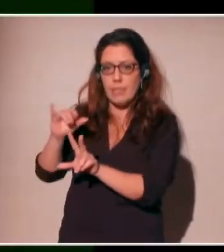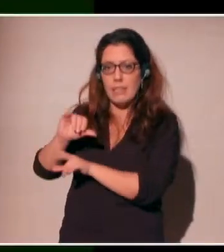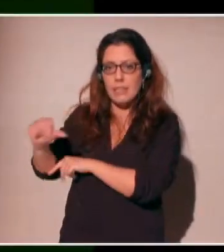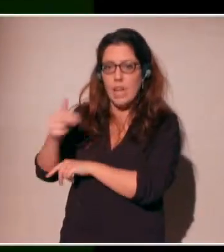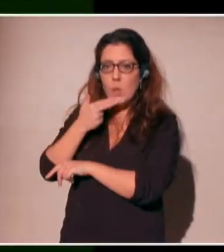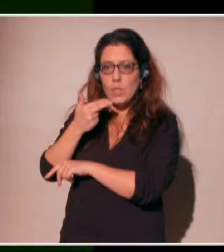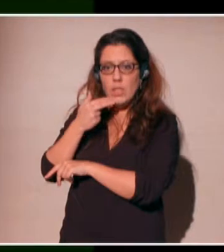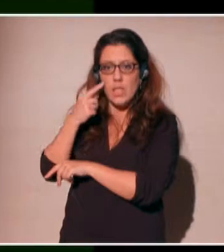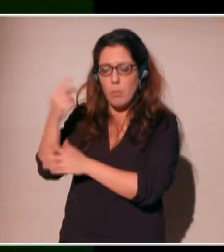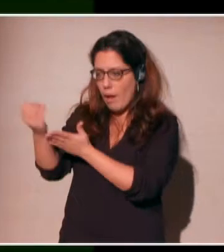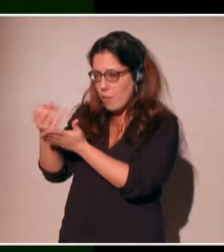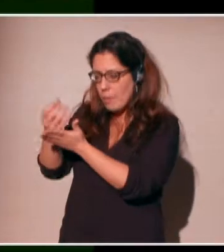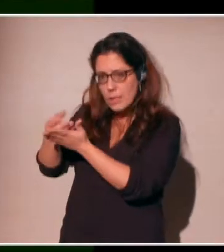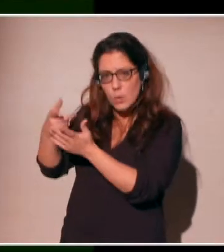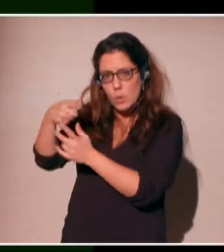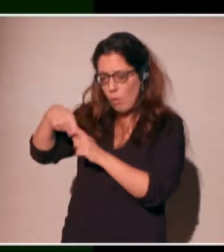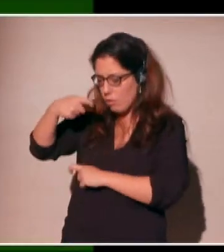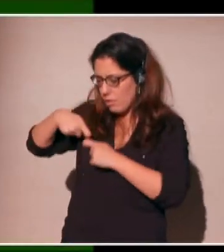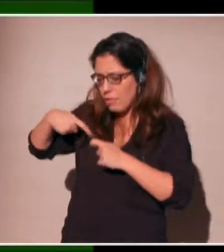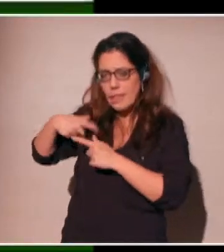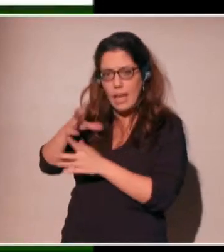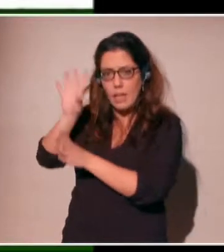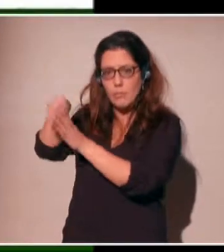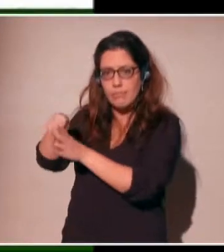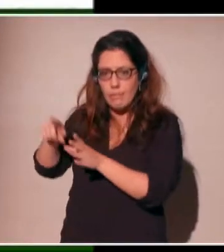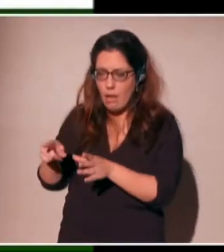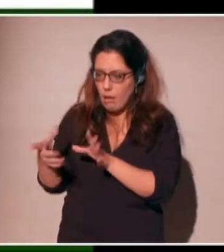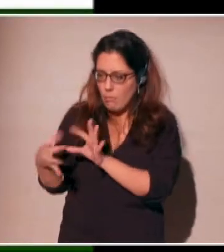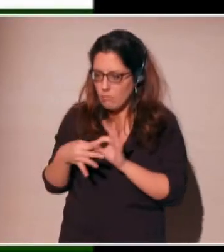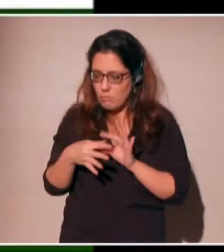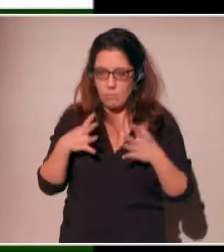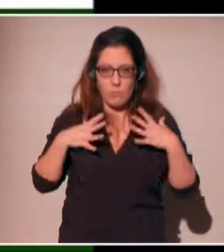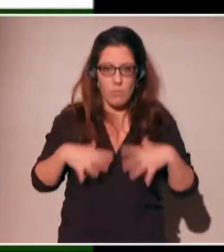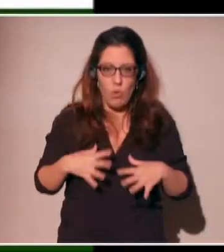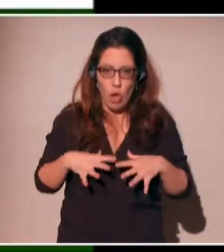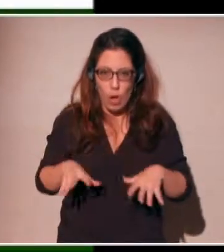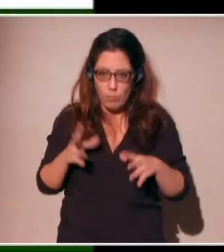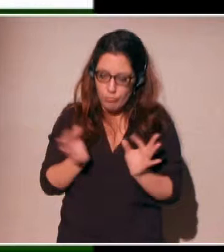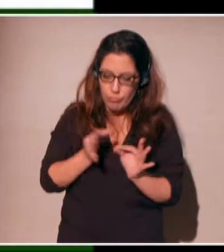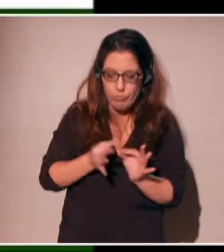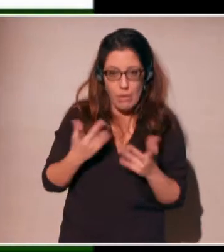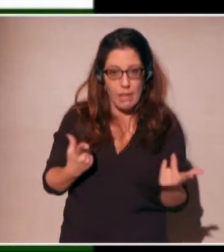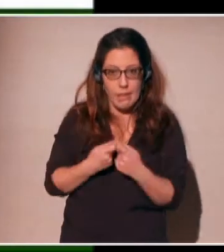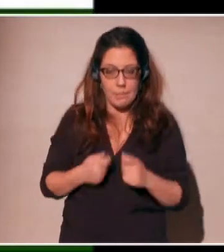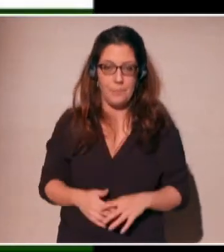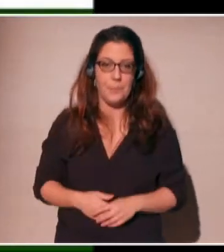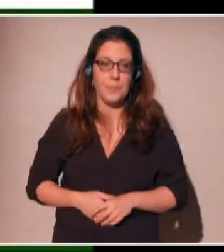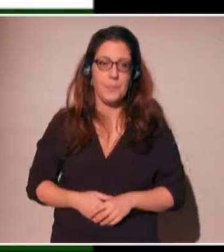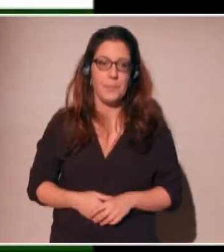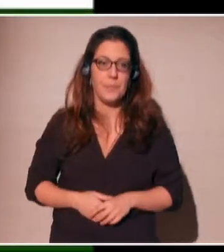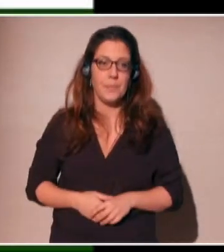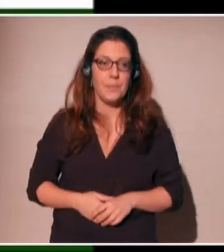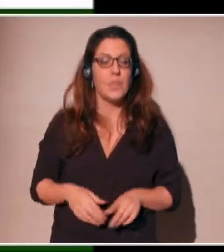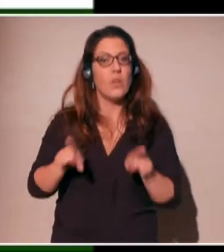à créer une robe qui s'adapte à cette morphologie. Puis, un exemple que nous avons